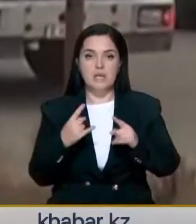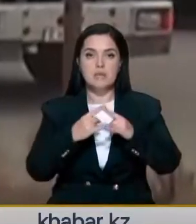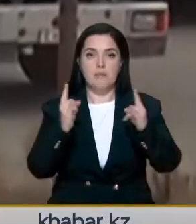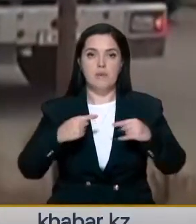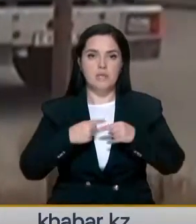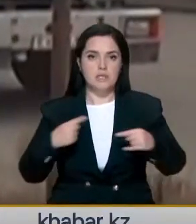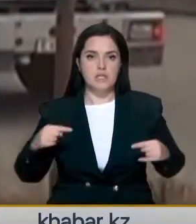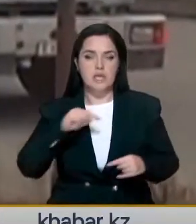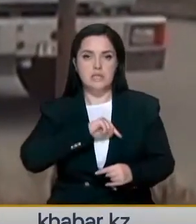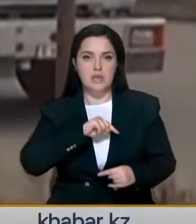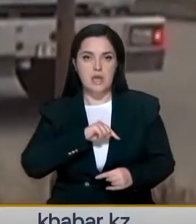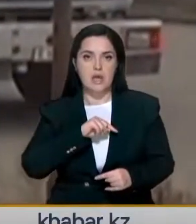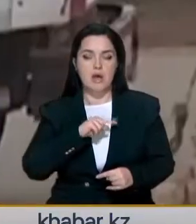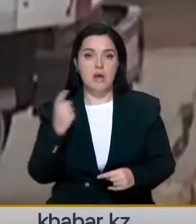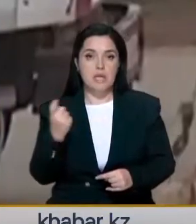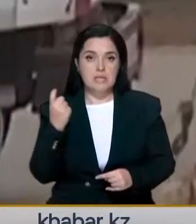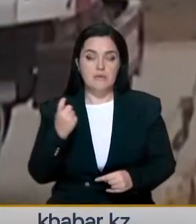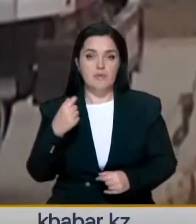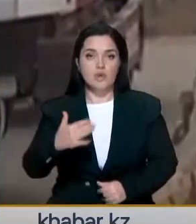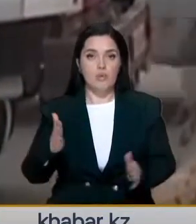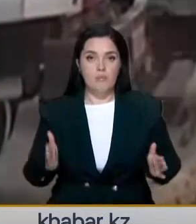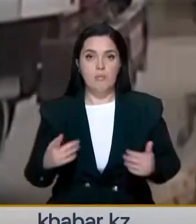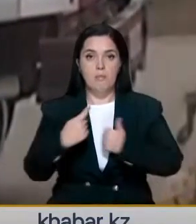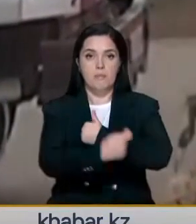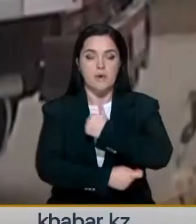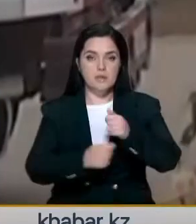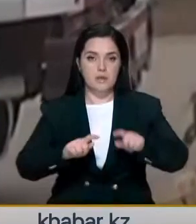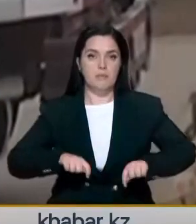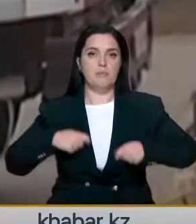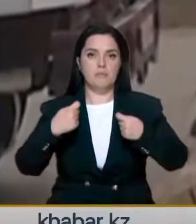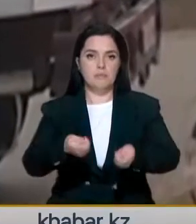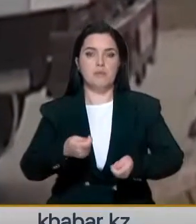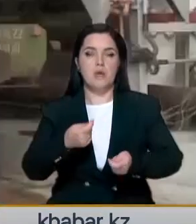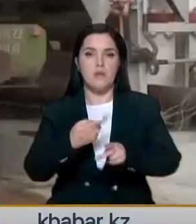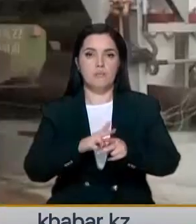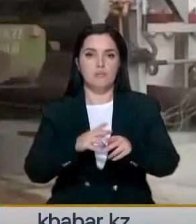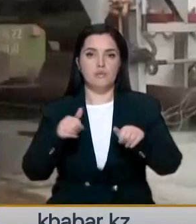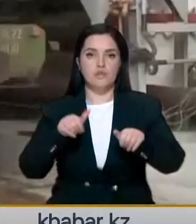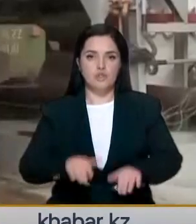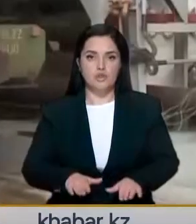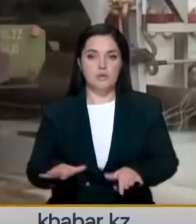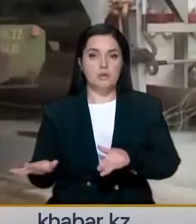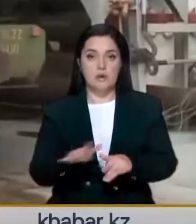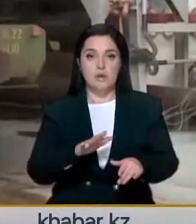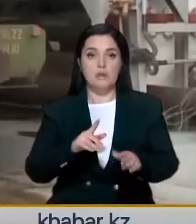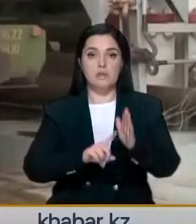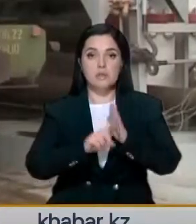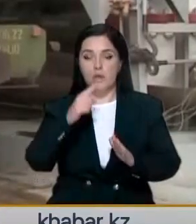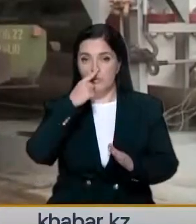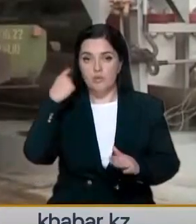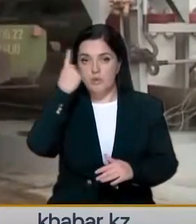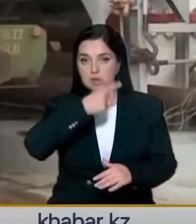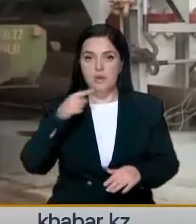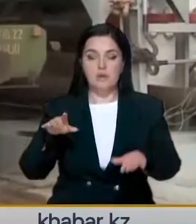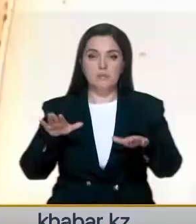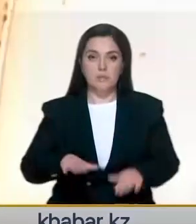газобаллоном и различных хозяйственных емкостей. Все материалы переданы в компетентные органы для принятия соответствующих мер. Ну а в целом с начала